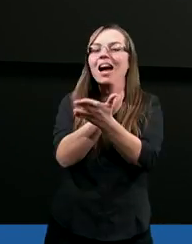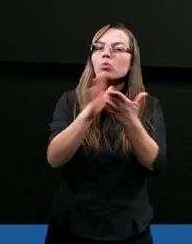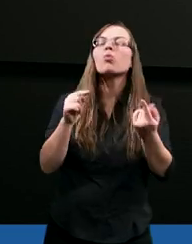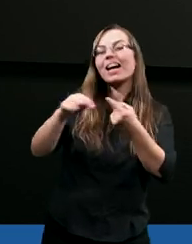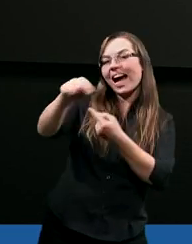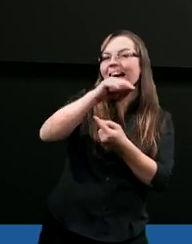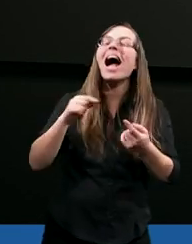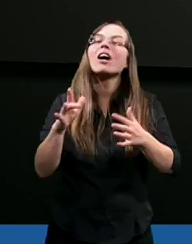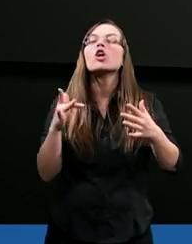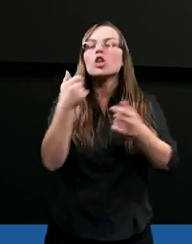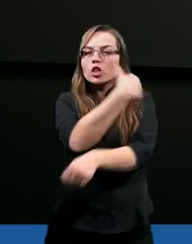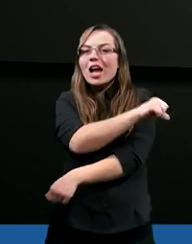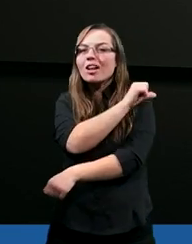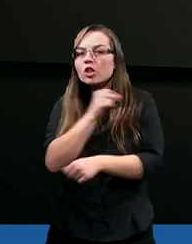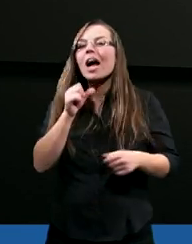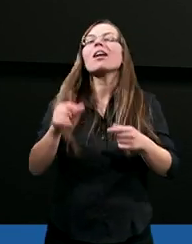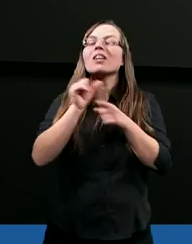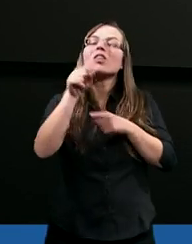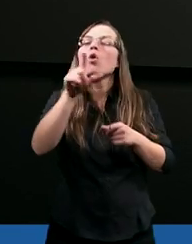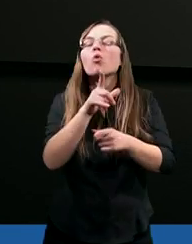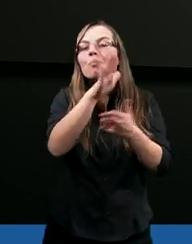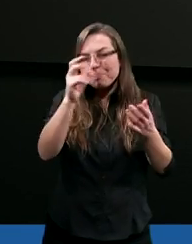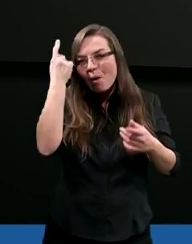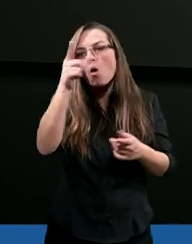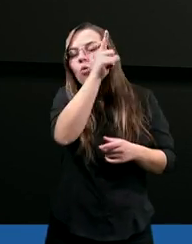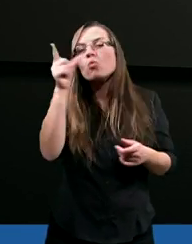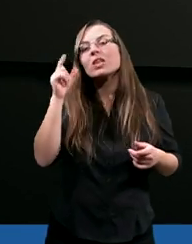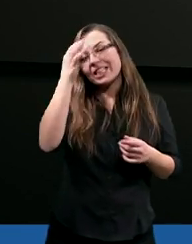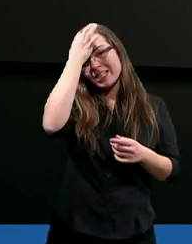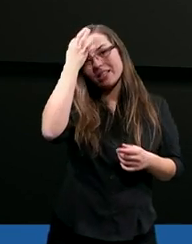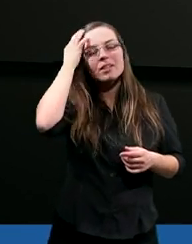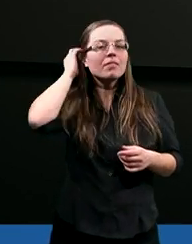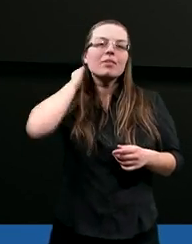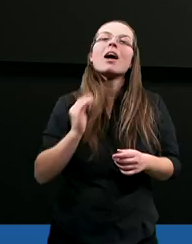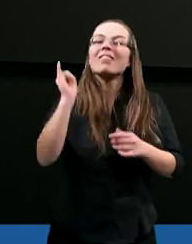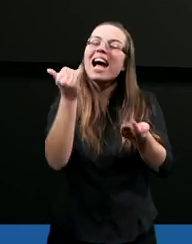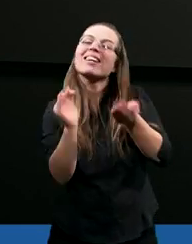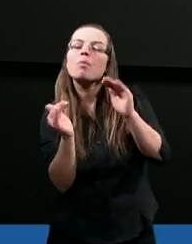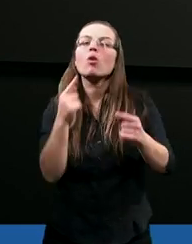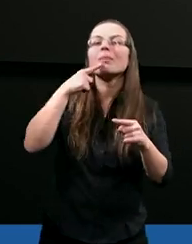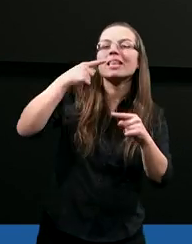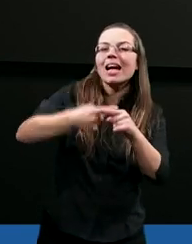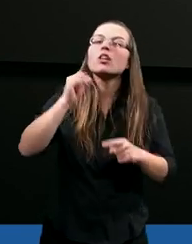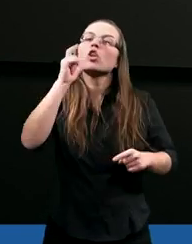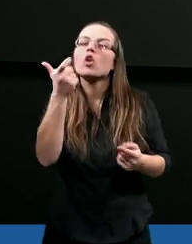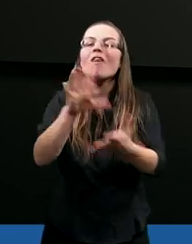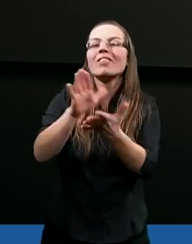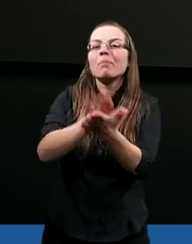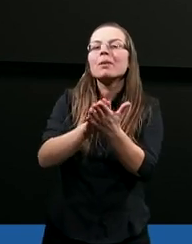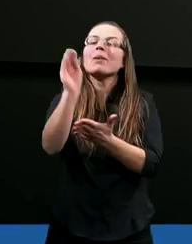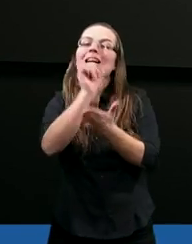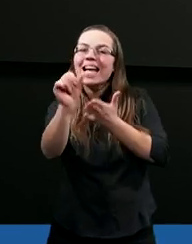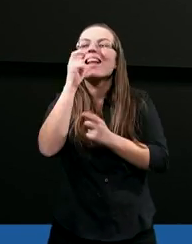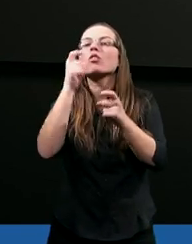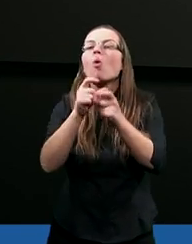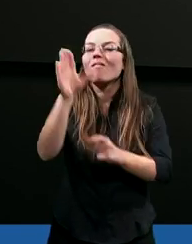chrześcijańskich są, że to umysł ludzki w jakiś sposób decyduje, co w Biblii jest Słowem